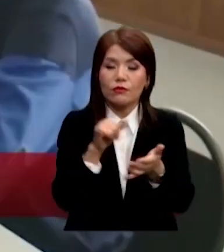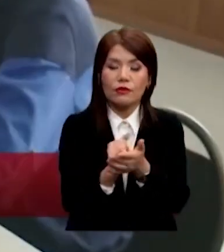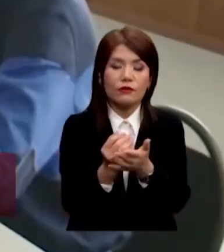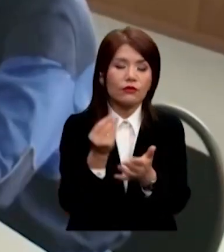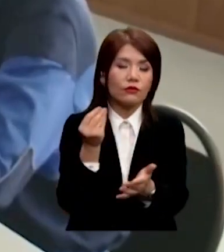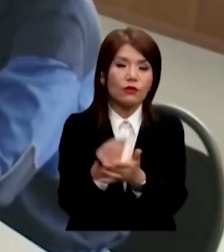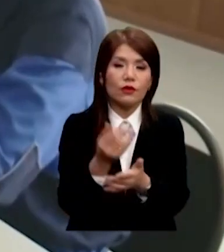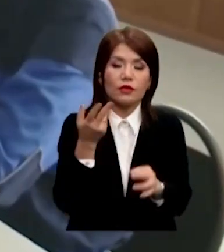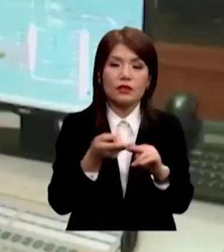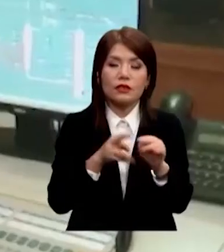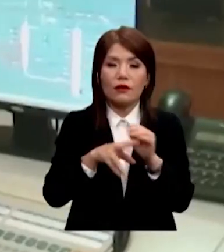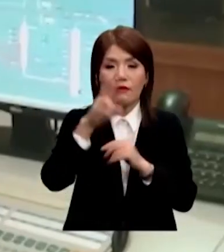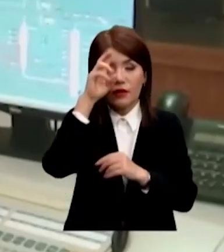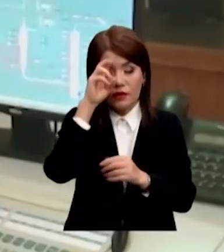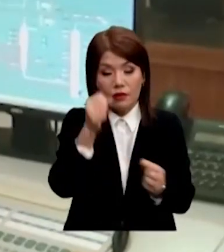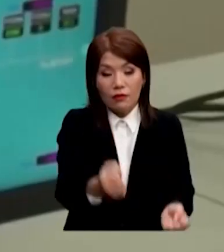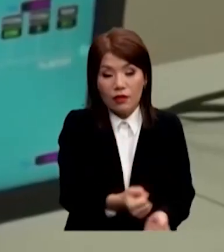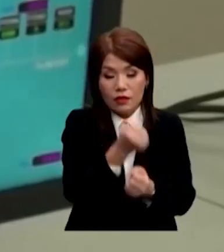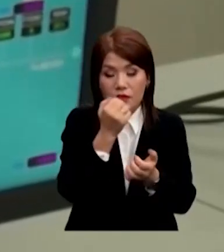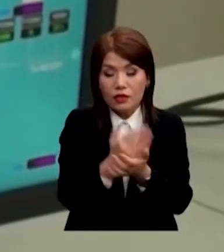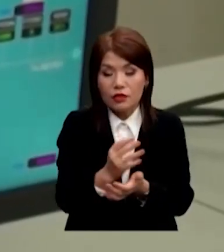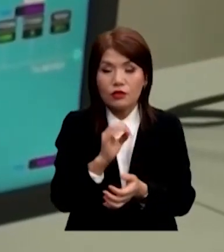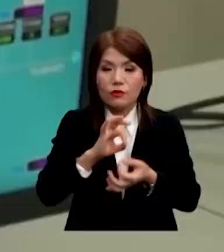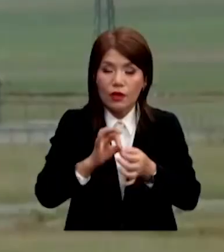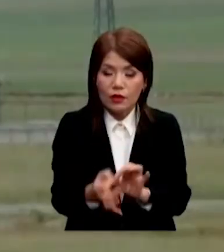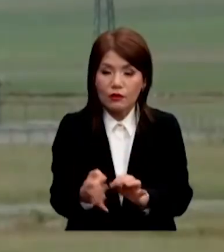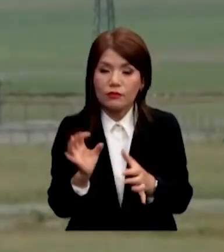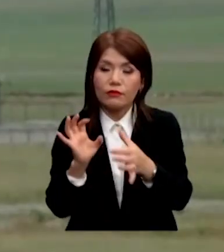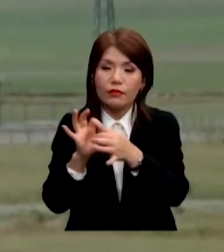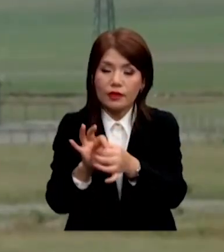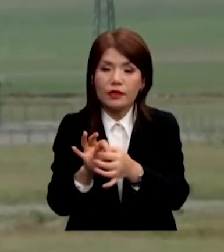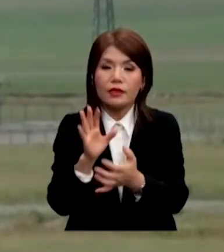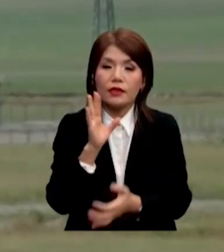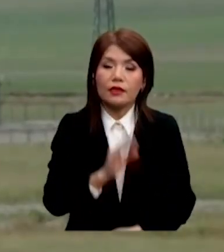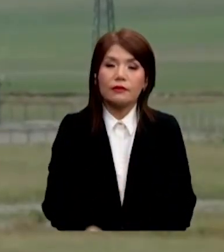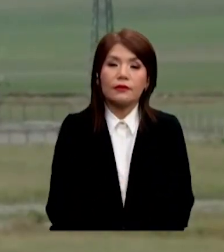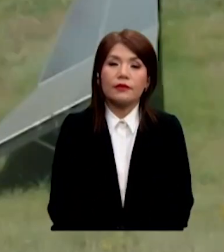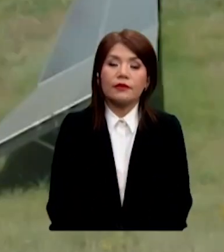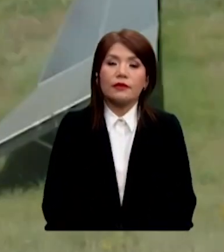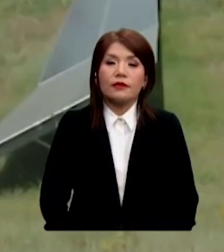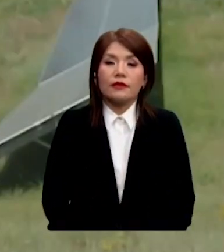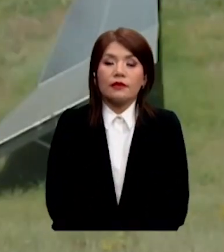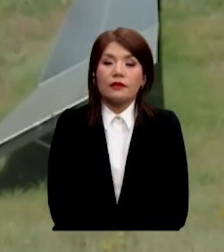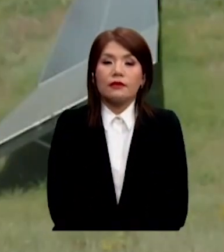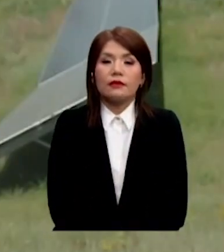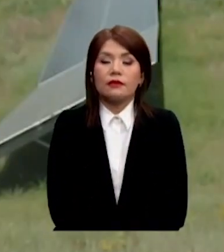высокая. Помимо недостаточной государственной поддержки, имеются и сложности с подключением к сетям. Батагоз Марабаева, Атамекен Бизнес.